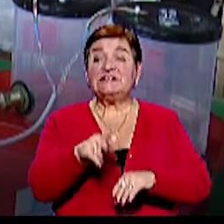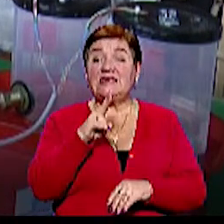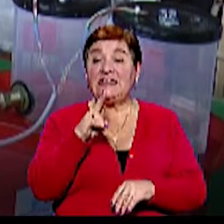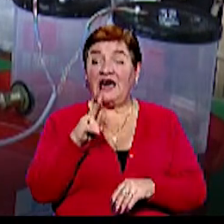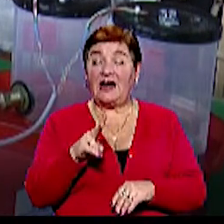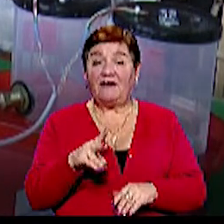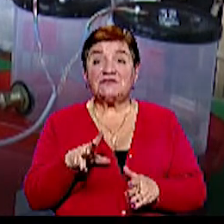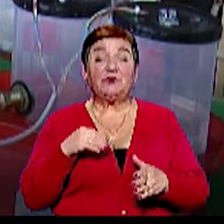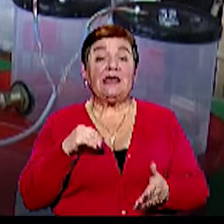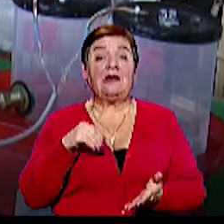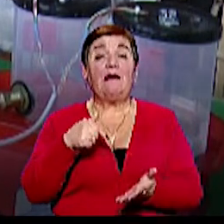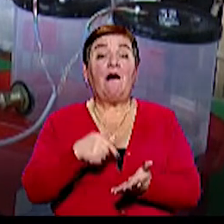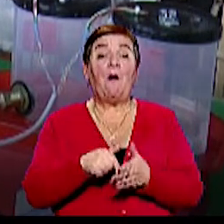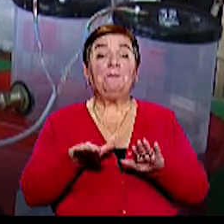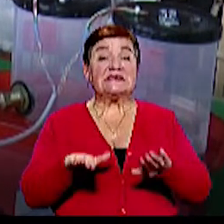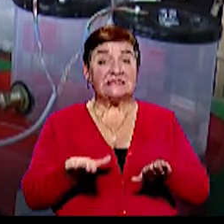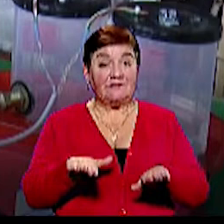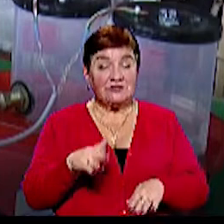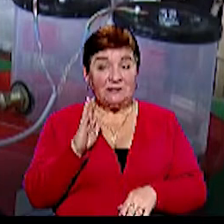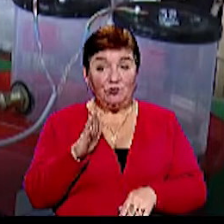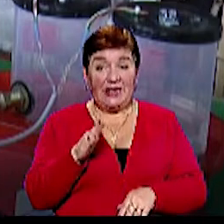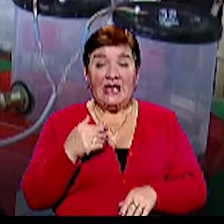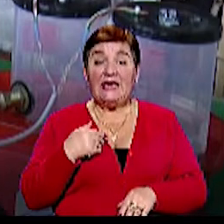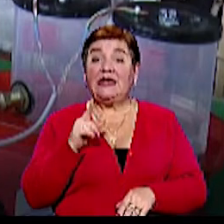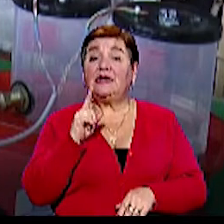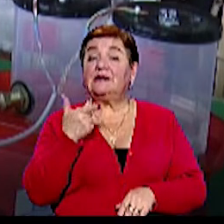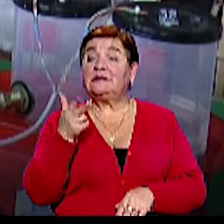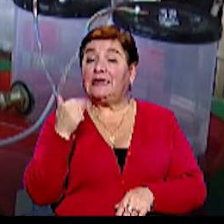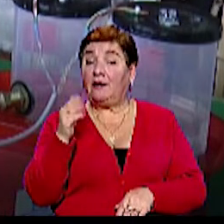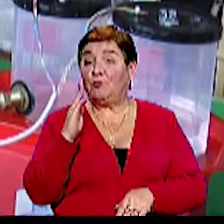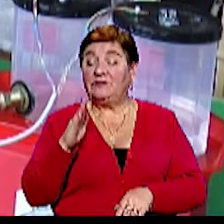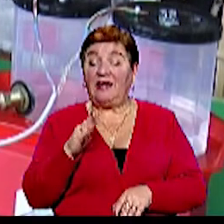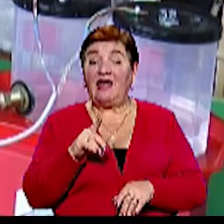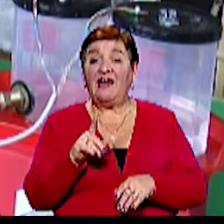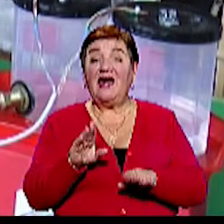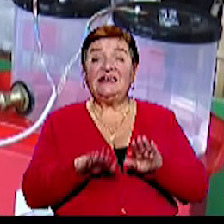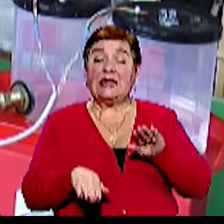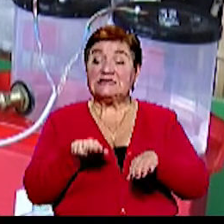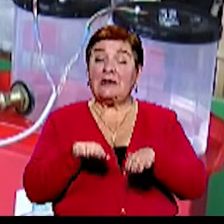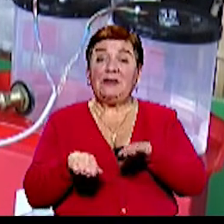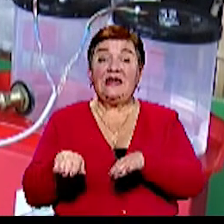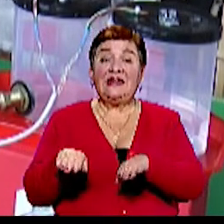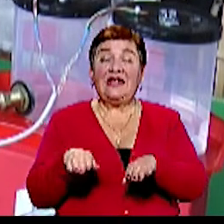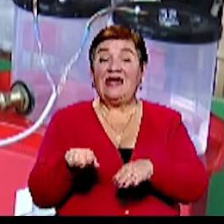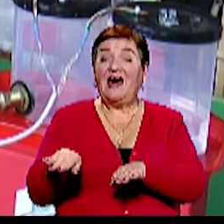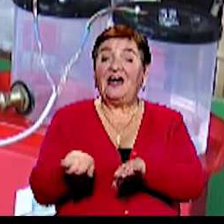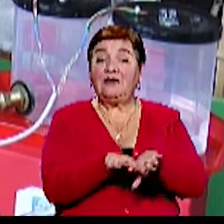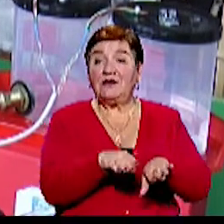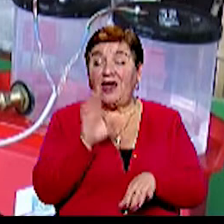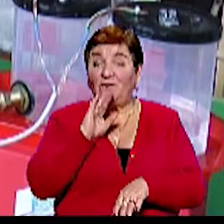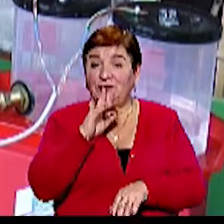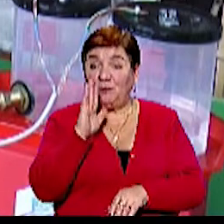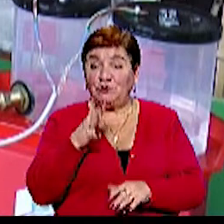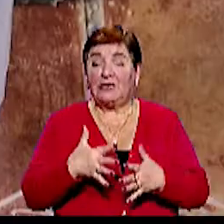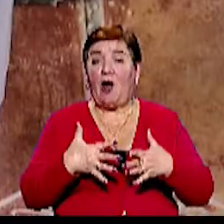знаходиться в лісовій місцевості, і там нестабільний рівень води. І я для себе хочу подивитися, як буде прилад функціонувати на